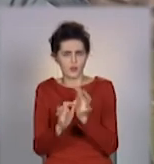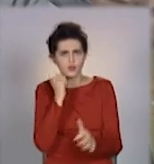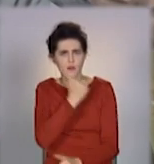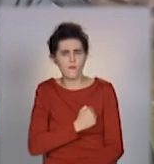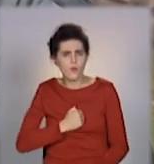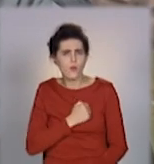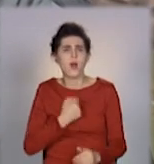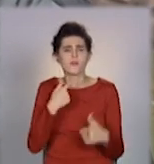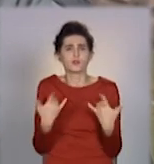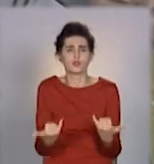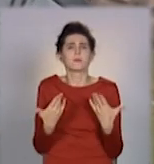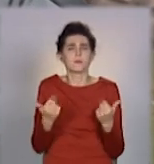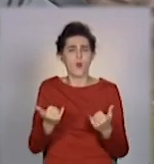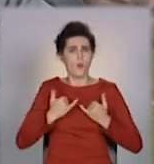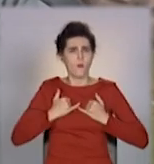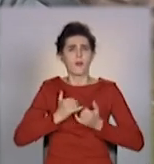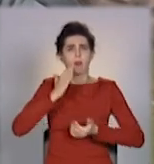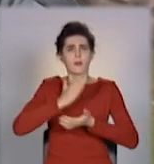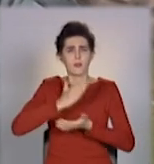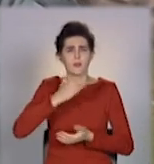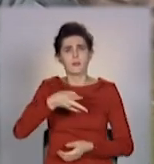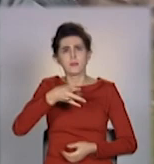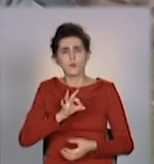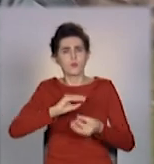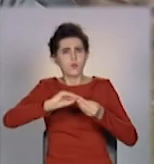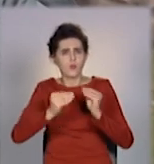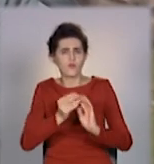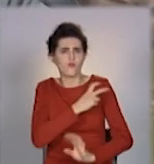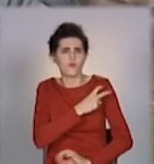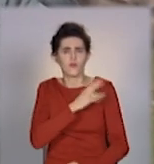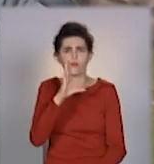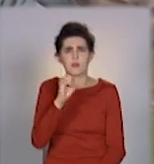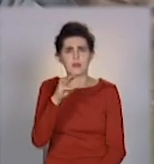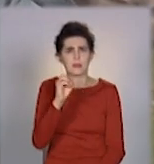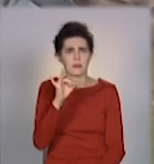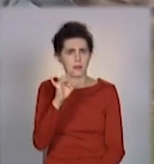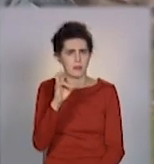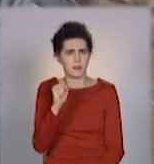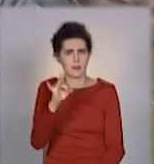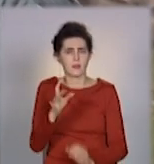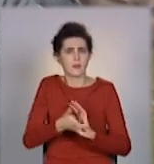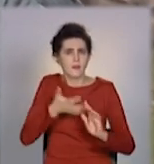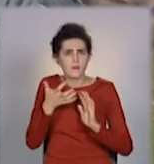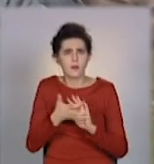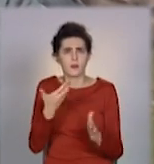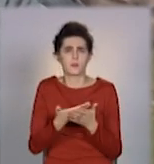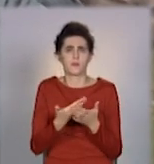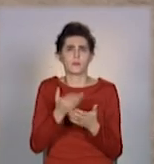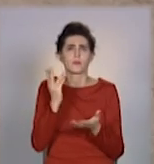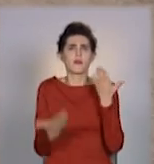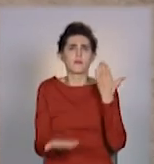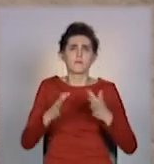бачите, як проблема ветеринара, розшириться підприємство. Ми отримаємо більше собак. Хто буде робити з ними процедури,